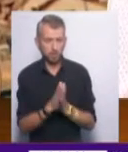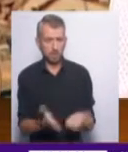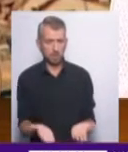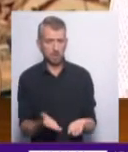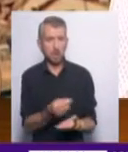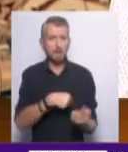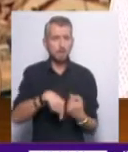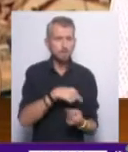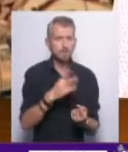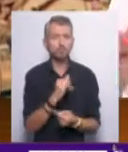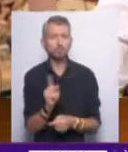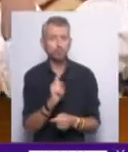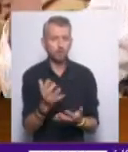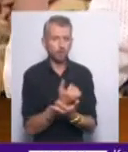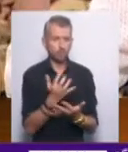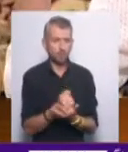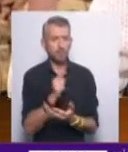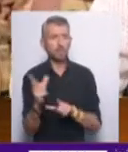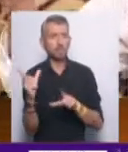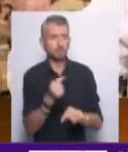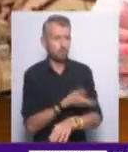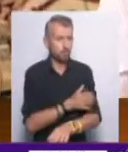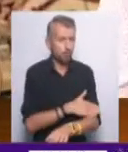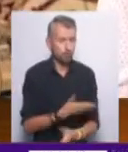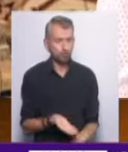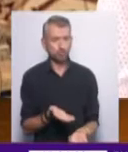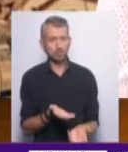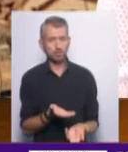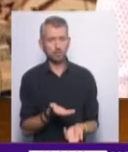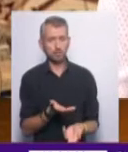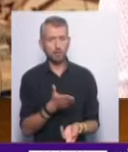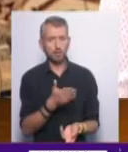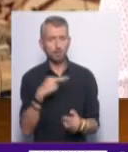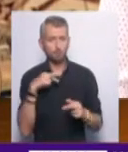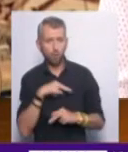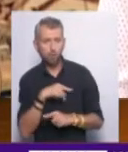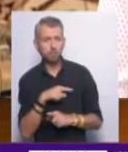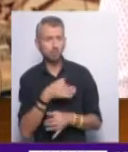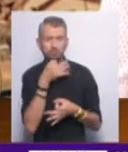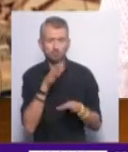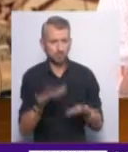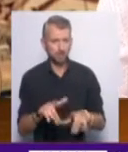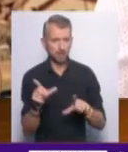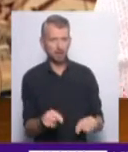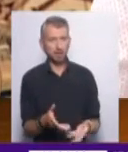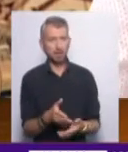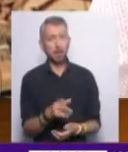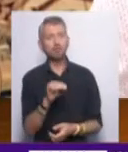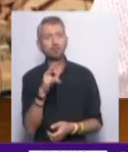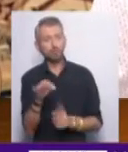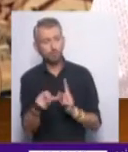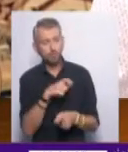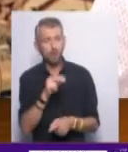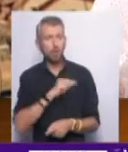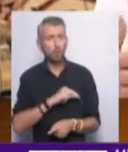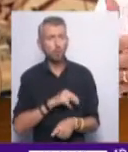бізнес, ну, щось заробив. Він їде в Польщу, в Угорщину, куди завгодно. І Віталій Володимирович говорить,